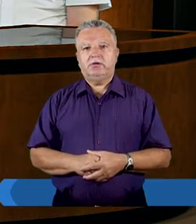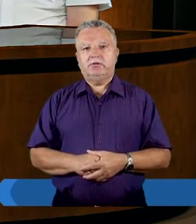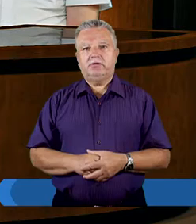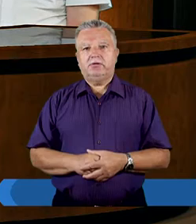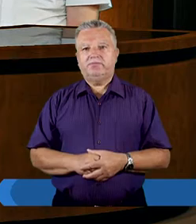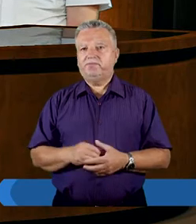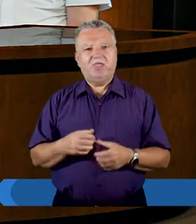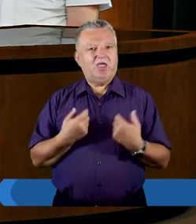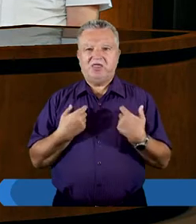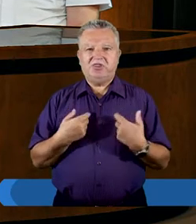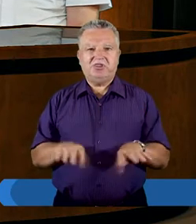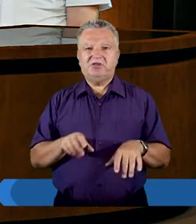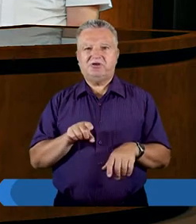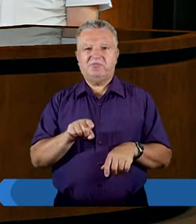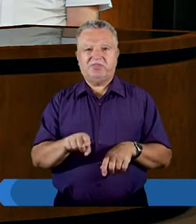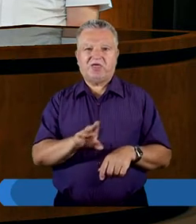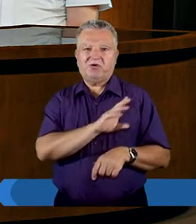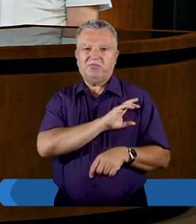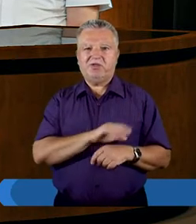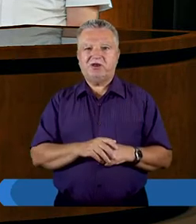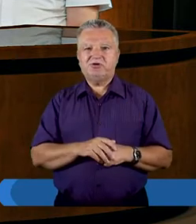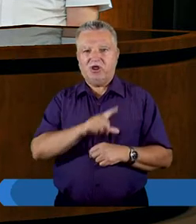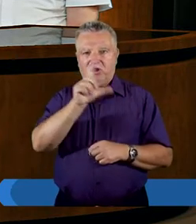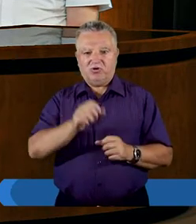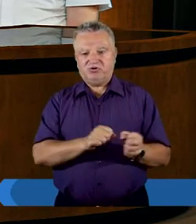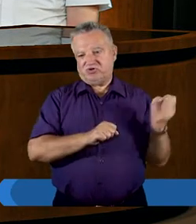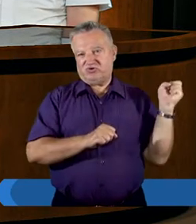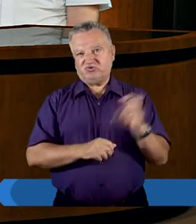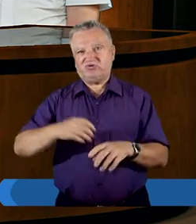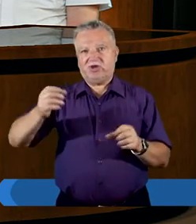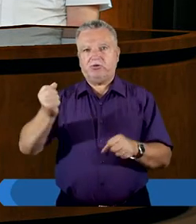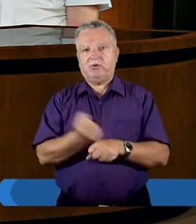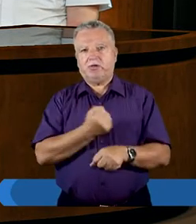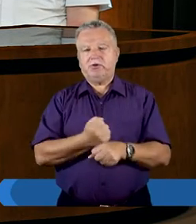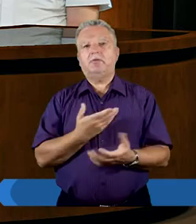No nie chciałbym umierać taki ukamieniowany. No. To jest coś... Ludzie rzucają w niego kamieniami. Dlaczego?